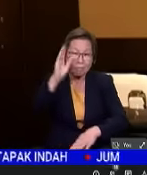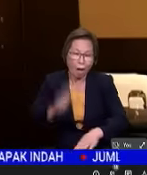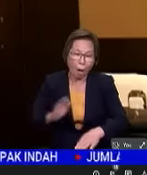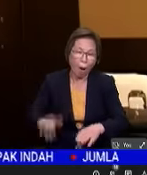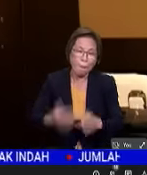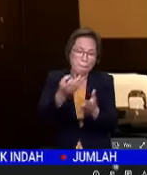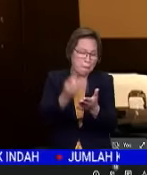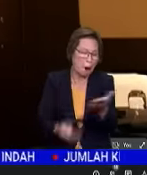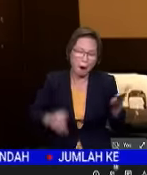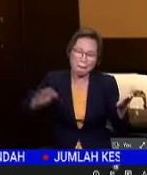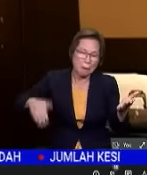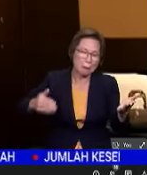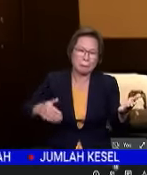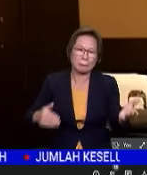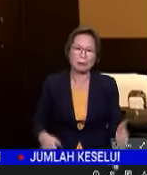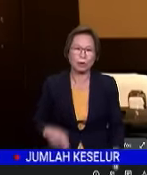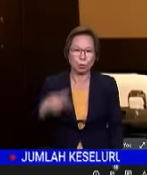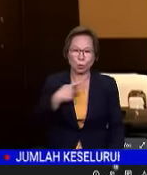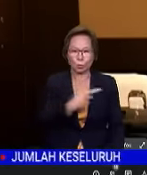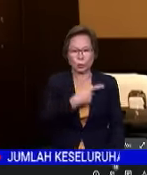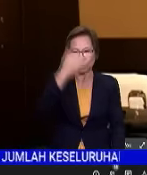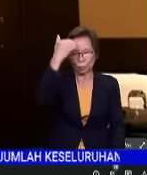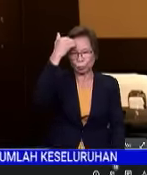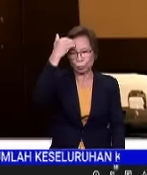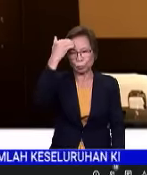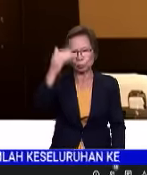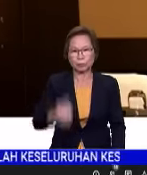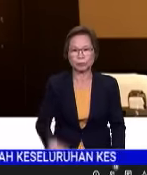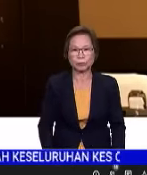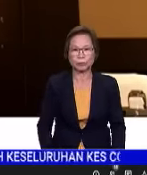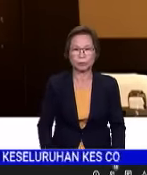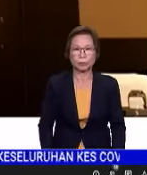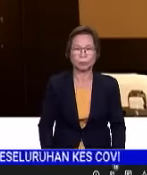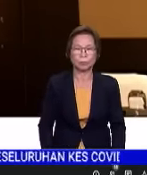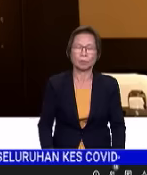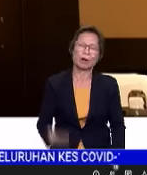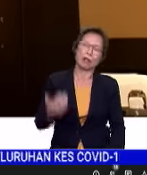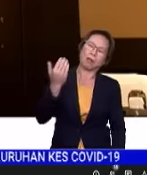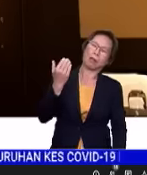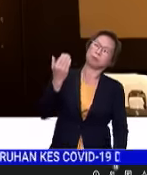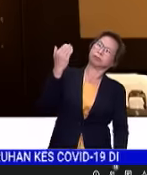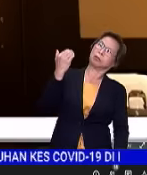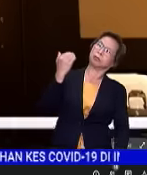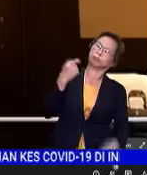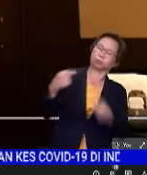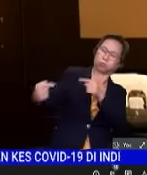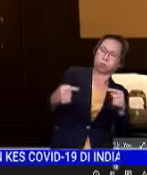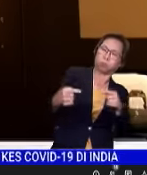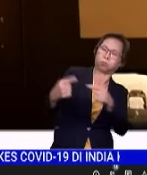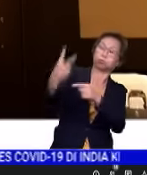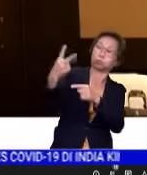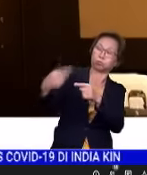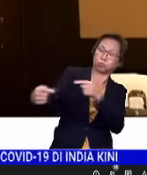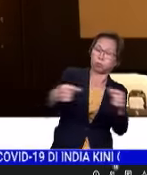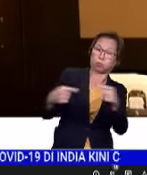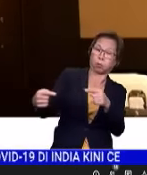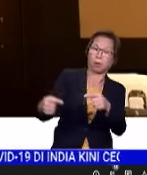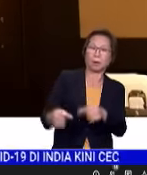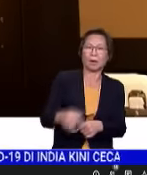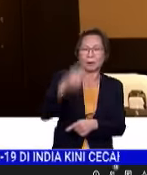We know that even though last two matches Thailand also drew with Indonesia